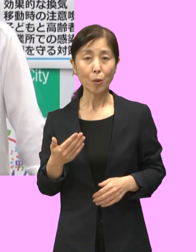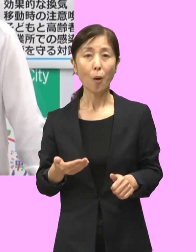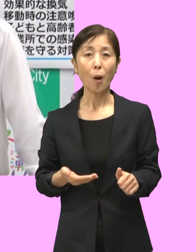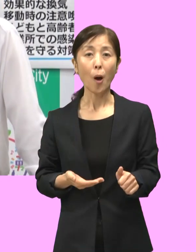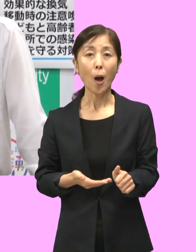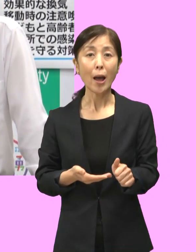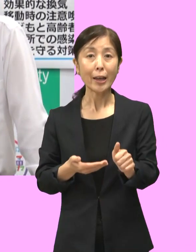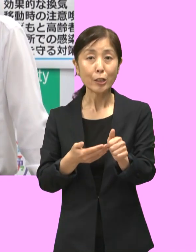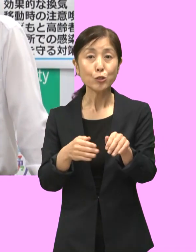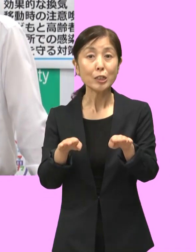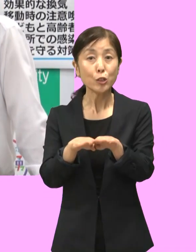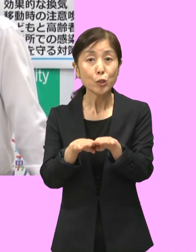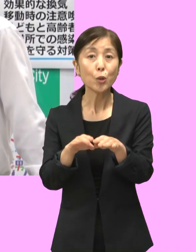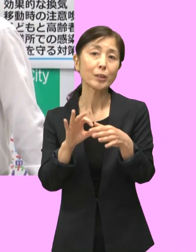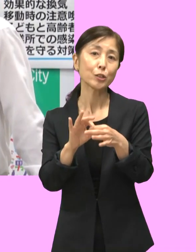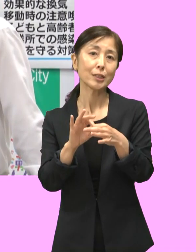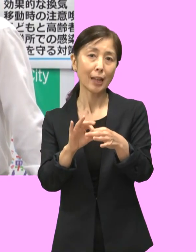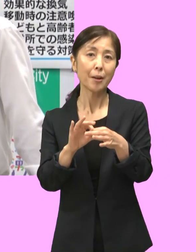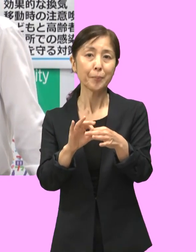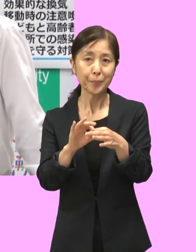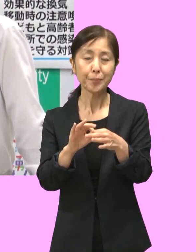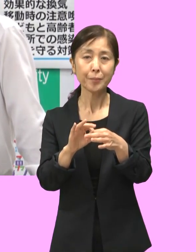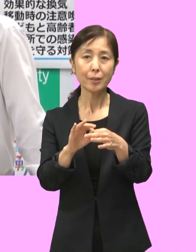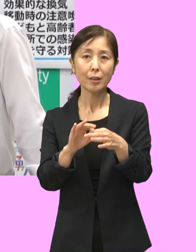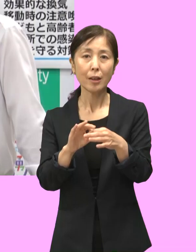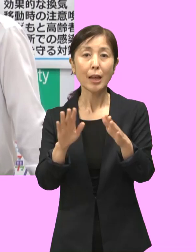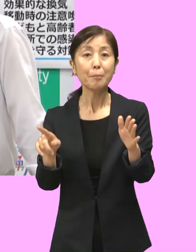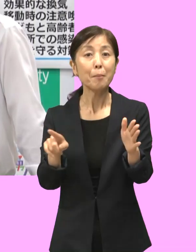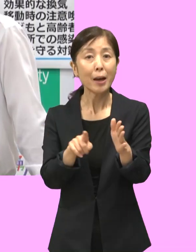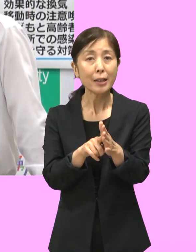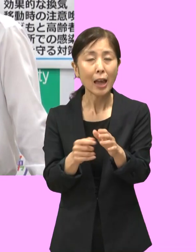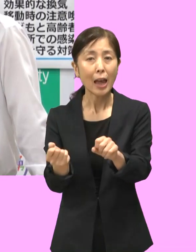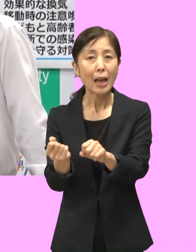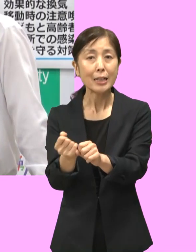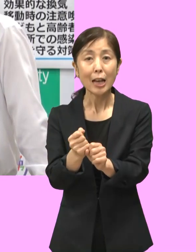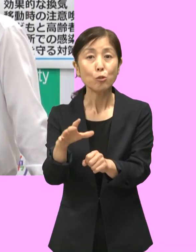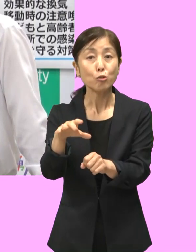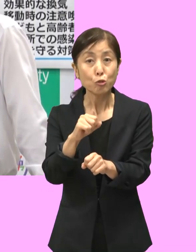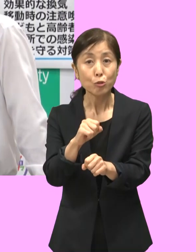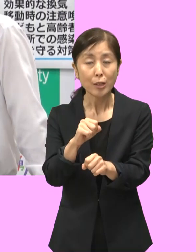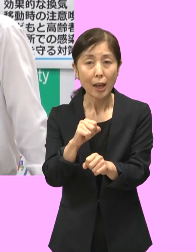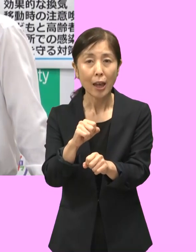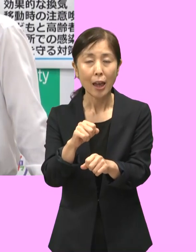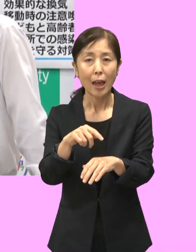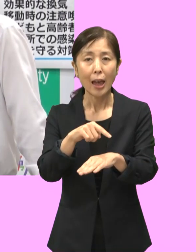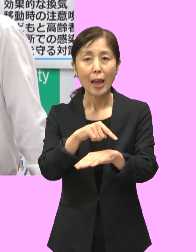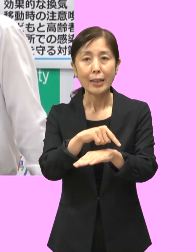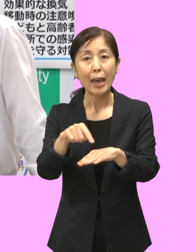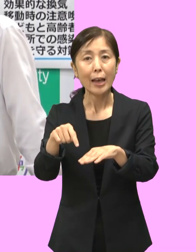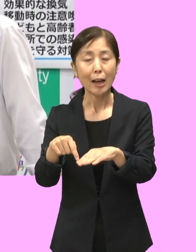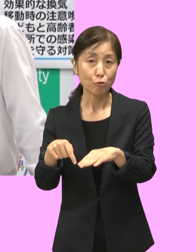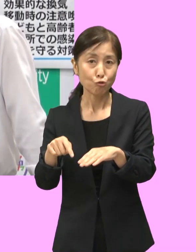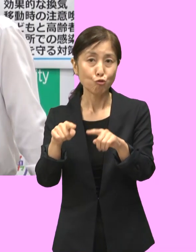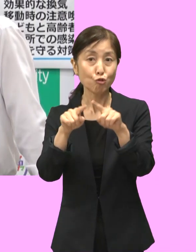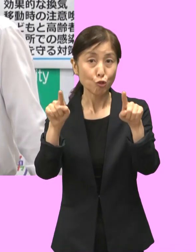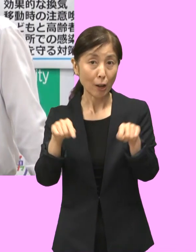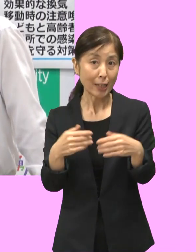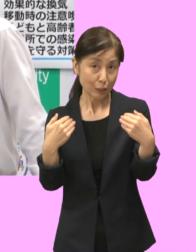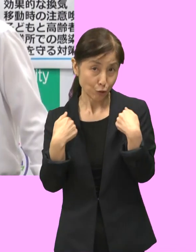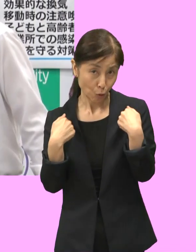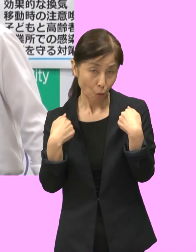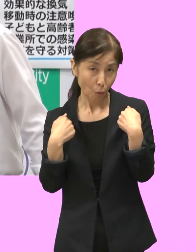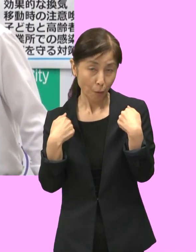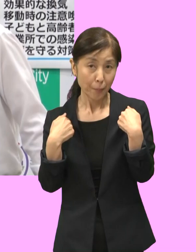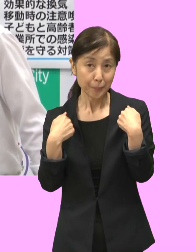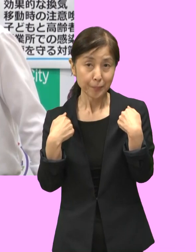休業の件についてだったんですけれども、はい、これまでその再度取得にあたり 計画書があったということ